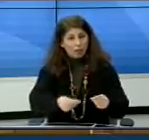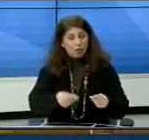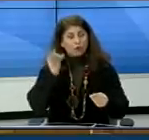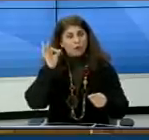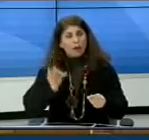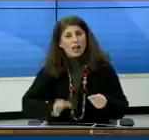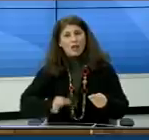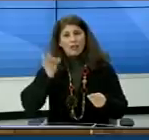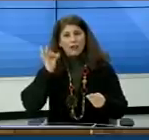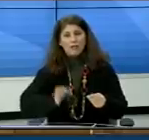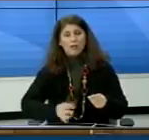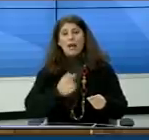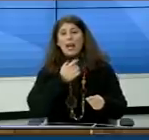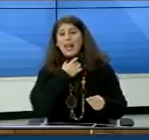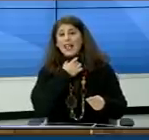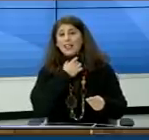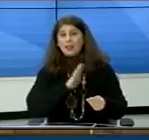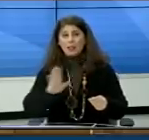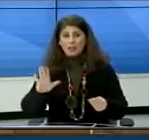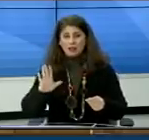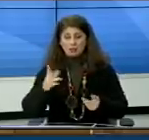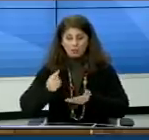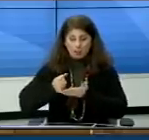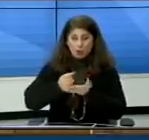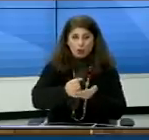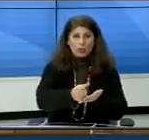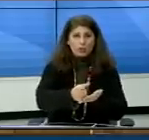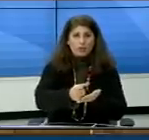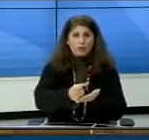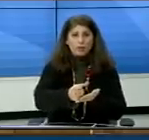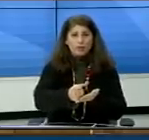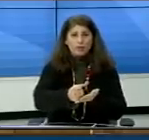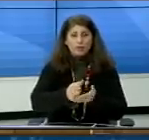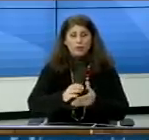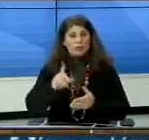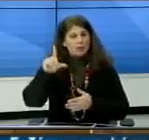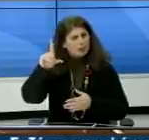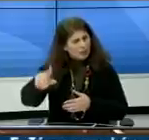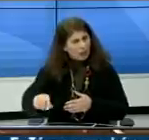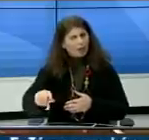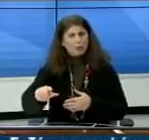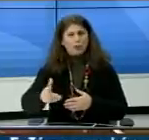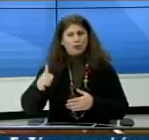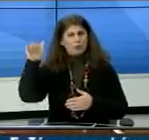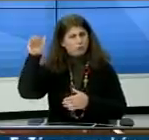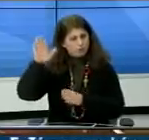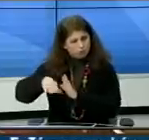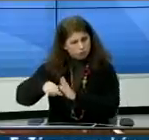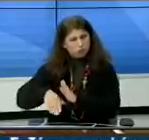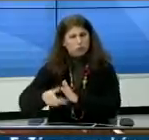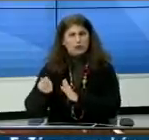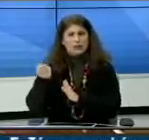κάθε φορά έκτακτες επιχορηγήσεις και εκπτώσεις. Αυτά